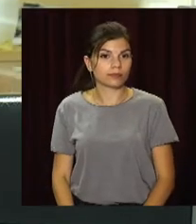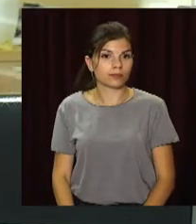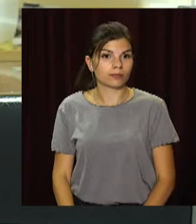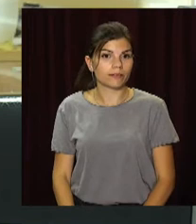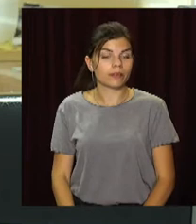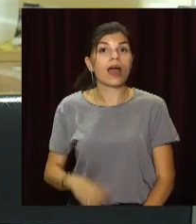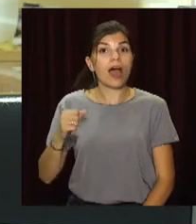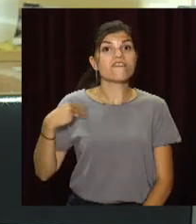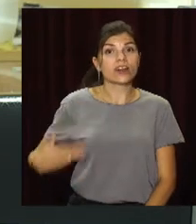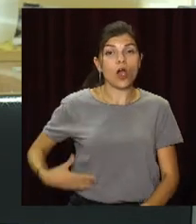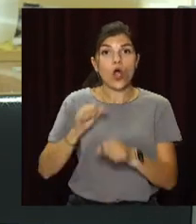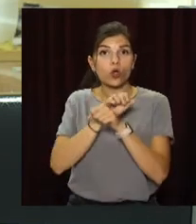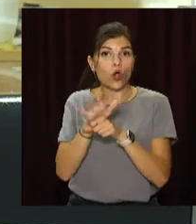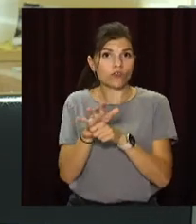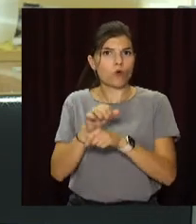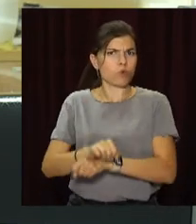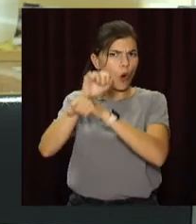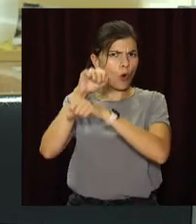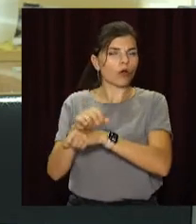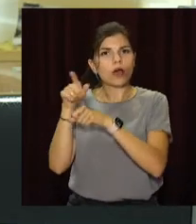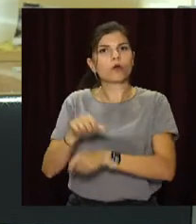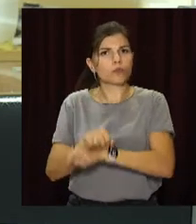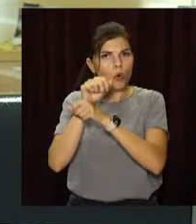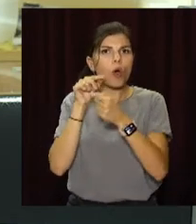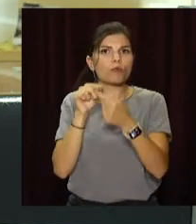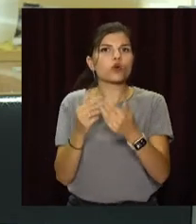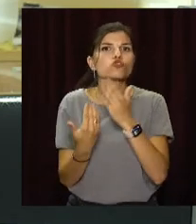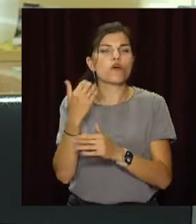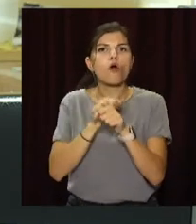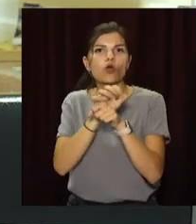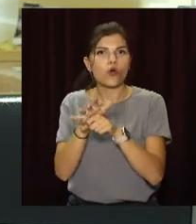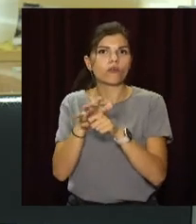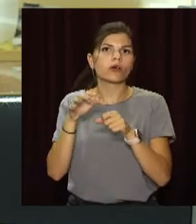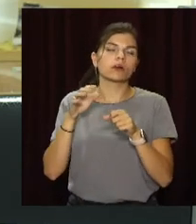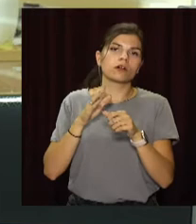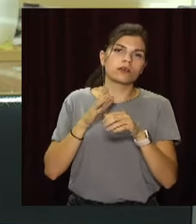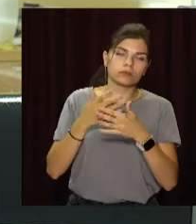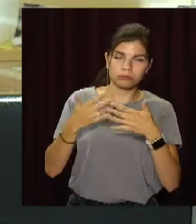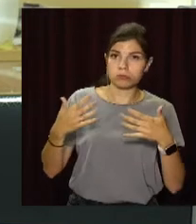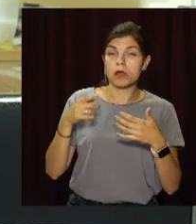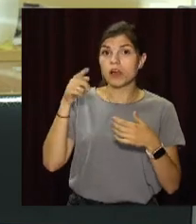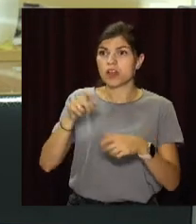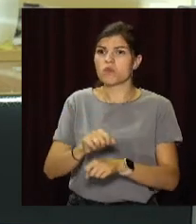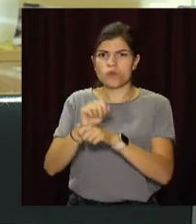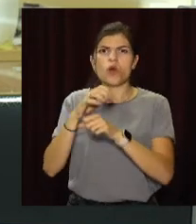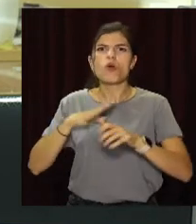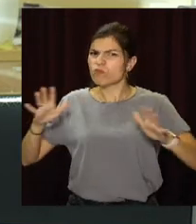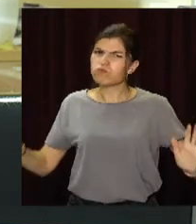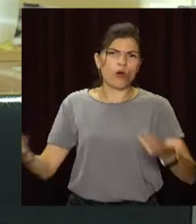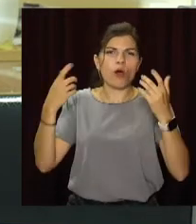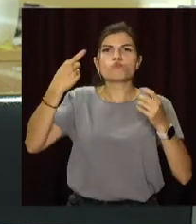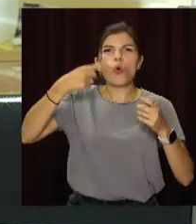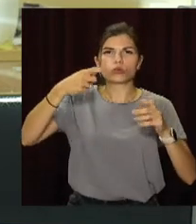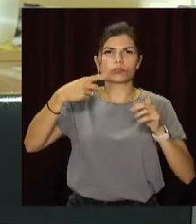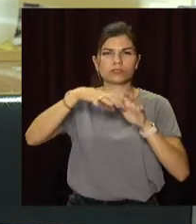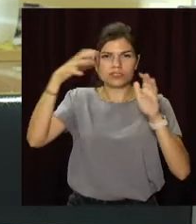А у Франції коронавірусні протести. Там протестують проти нових ковідних перепусток. Мітингувальники перевертали і підпалювали сміттєві